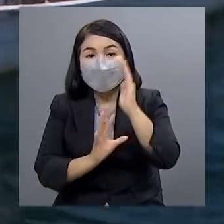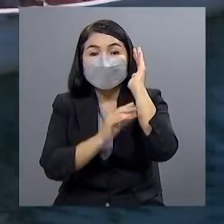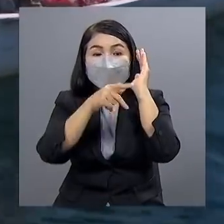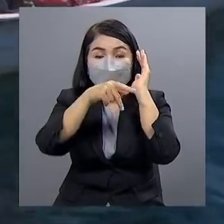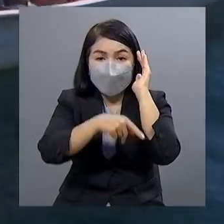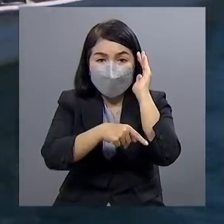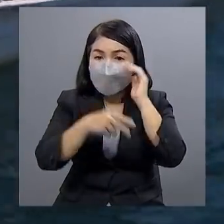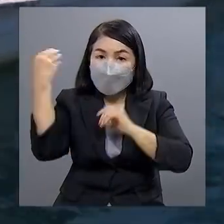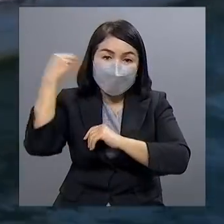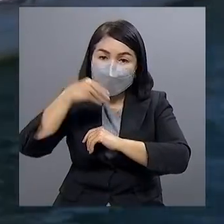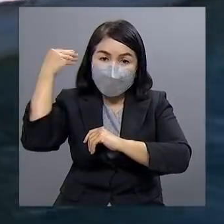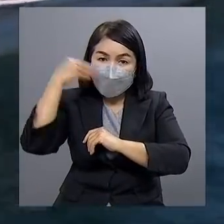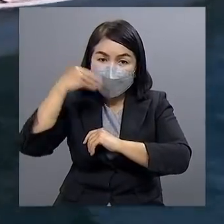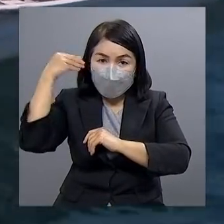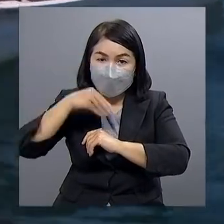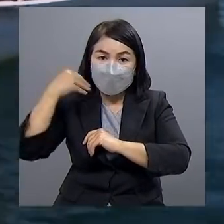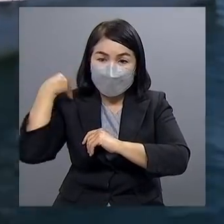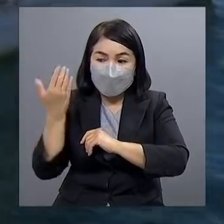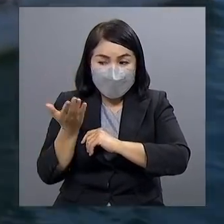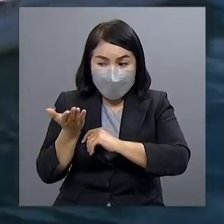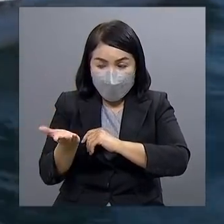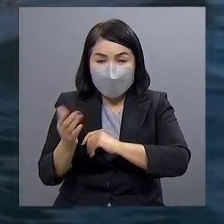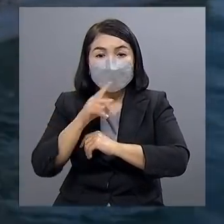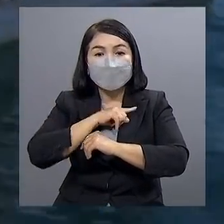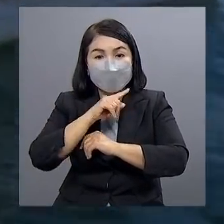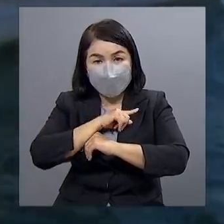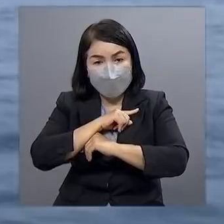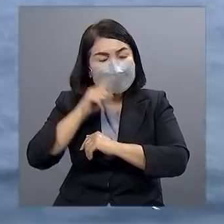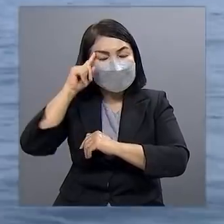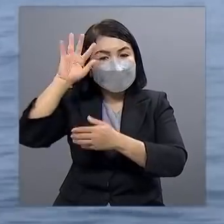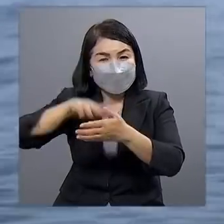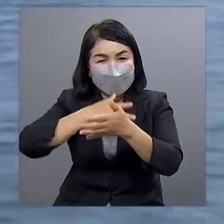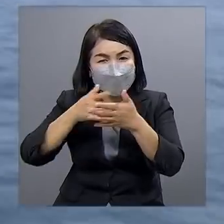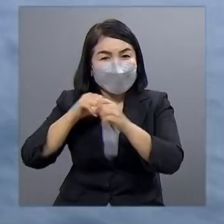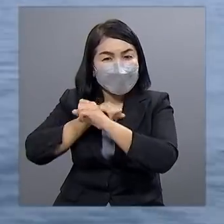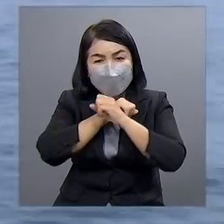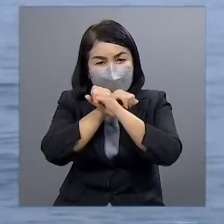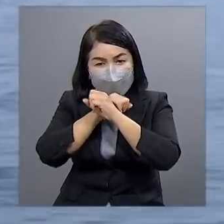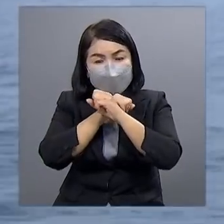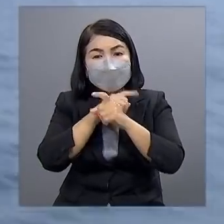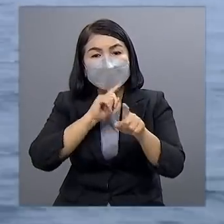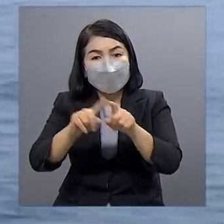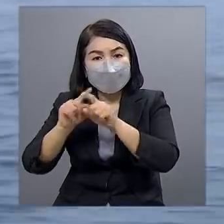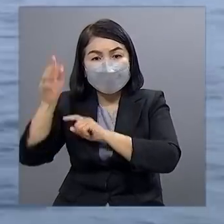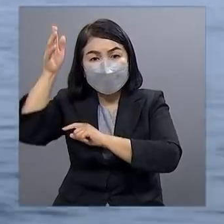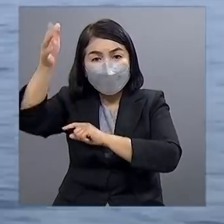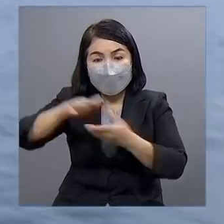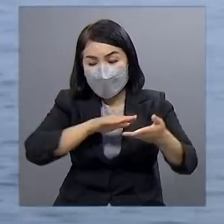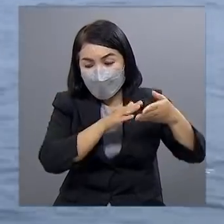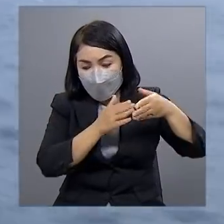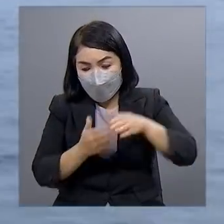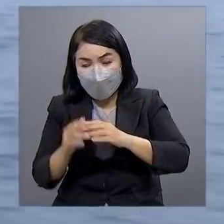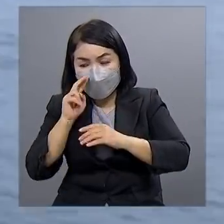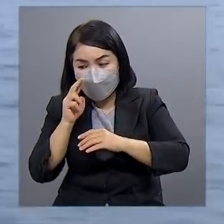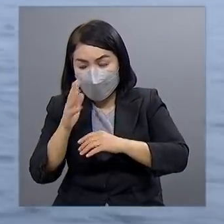งจึงเรียกร้องให้หน่วยงานที่เกี่ยวข้องวางมาตรการป้องกันให้รัดกุมเพื่อป้องกันเหตุที่จะเกิดขึ้นซ้ำอีกในอนาค